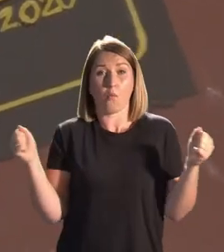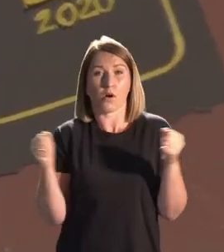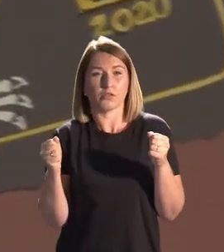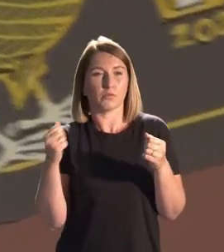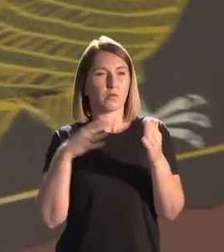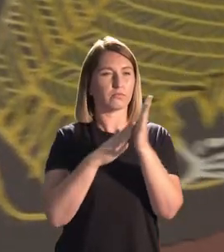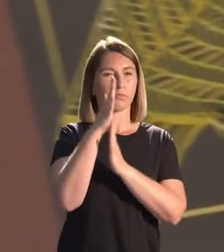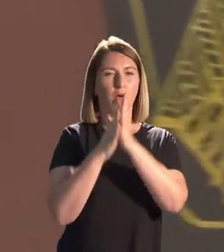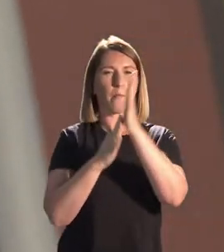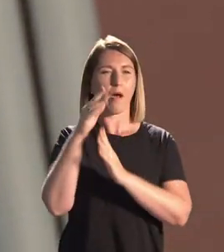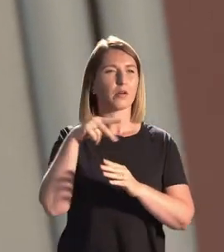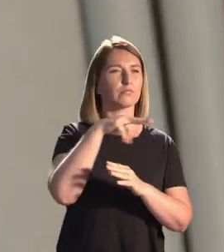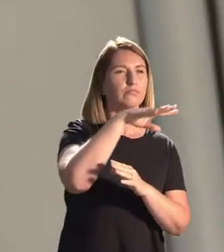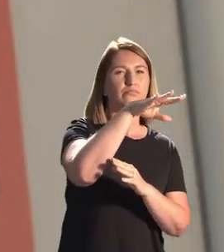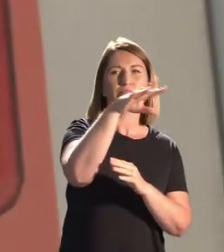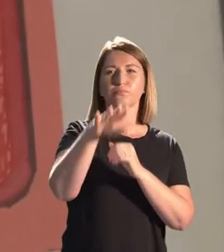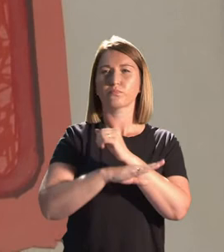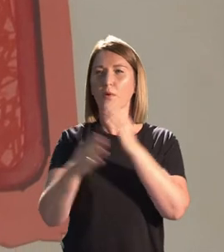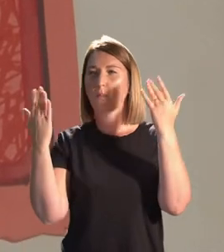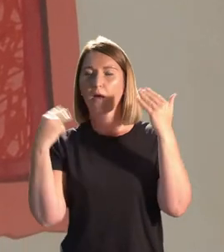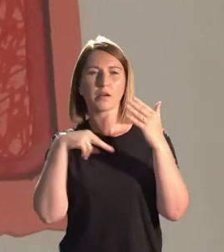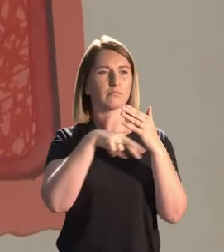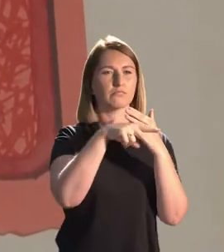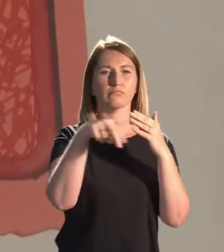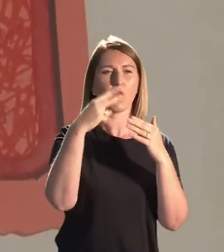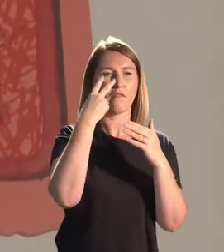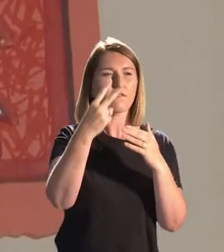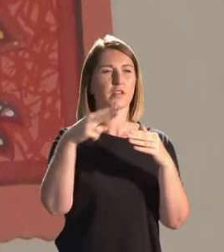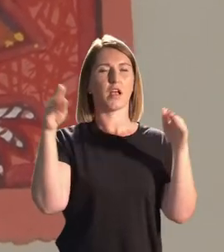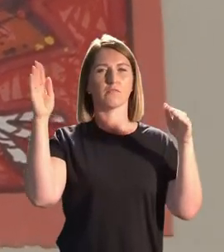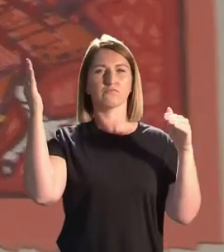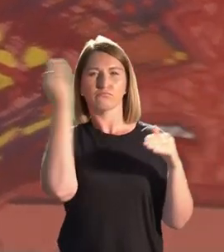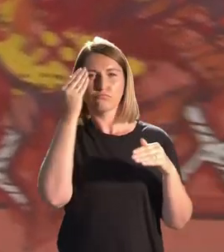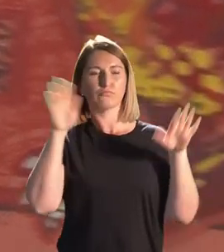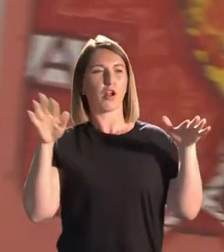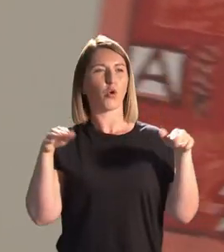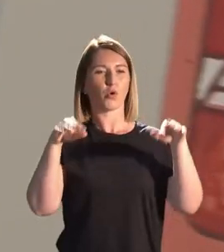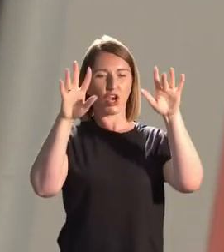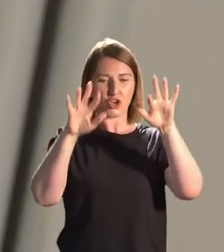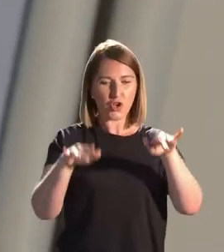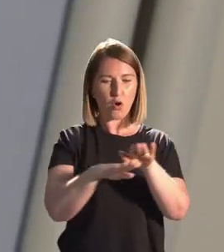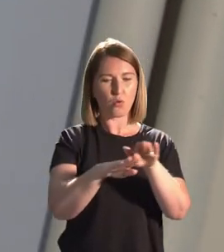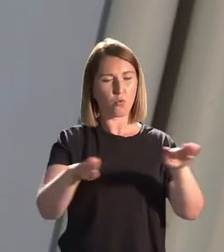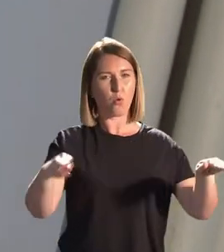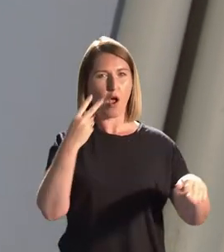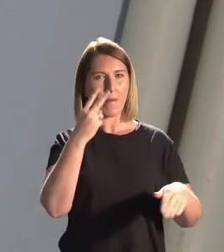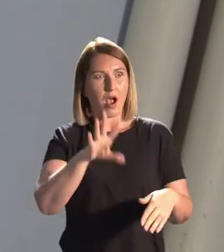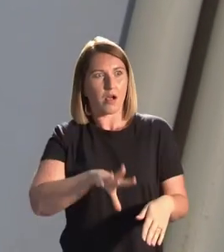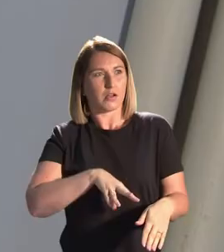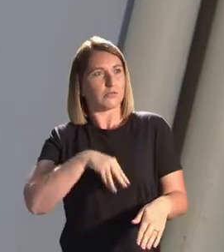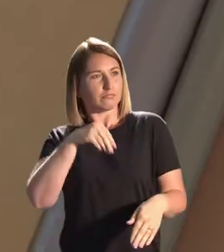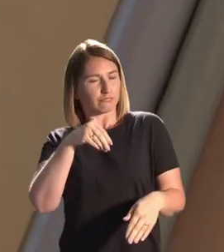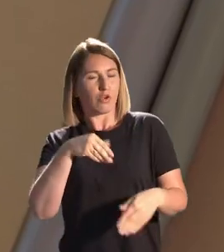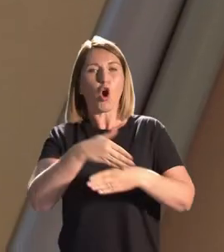przez park i tam właśnie czarne kruki na tle tego śniegu i to mnie już zafascynowało. Ale potem parę lat